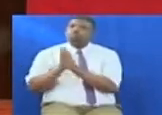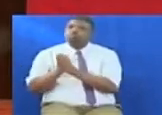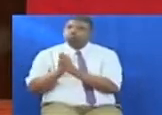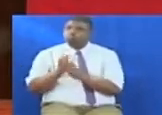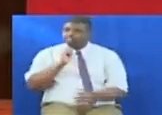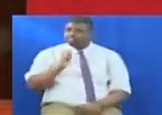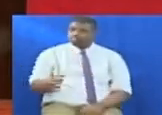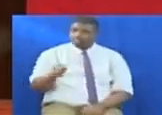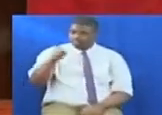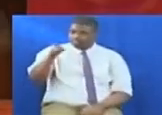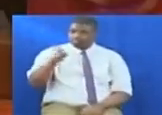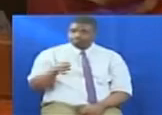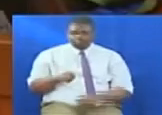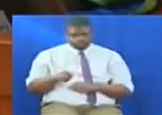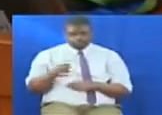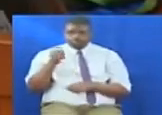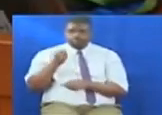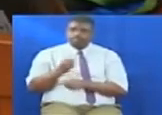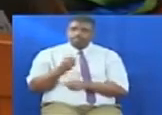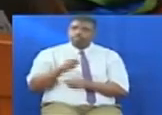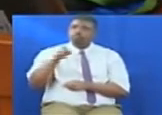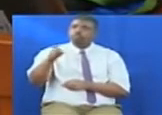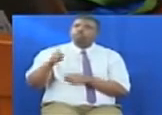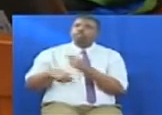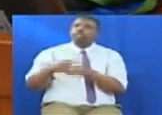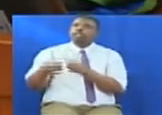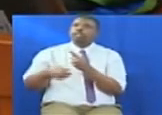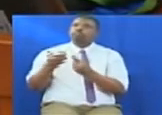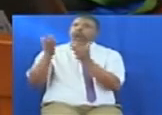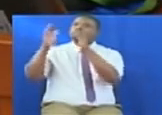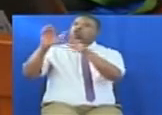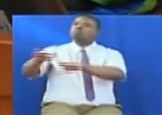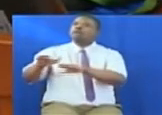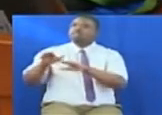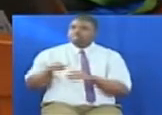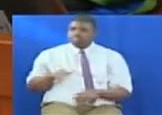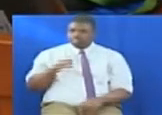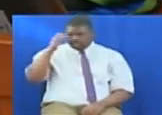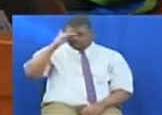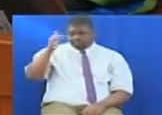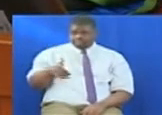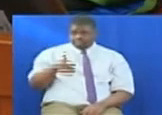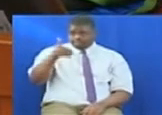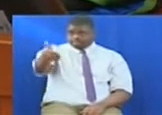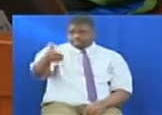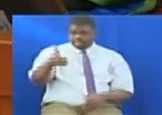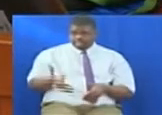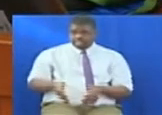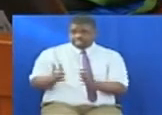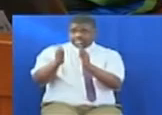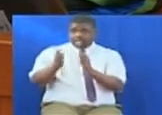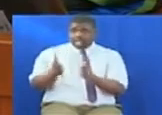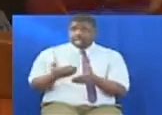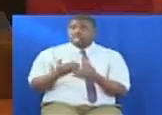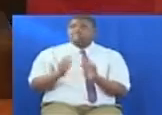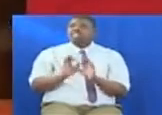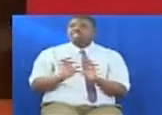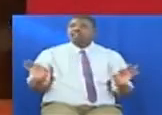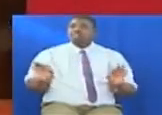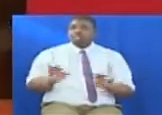Speaker. Endelea na kazi hiyo hiyo, Mungu akubariki, na nadhani huko mbele njia ni nyeupe kabisa.